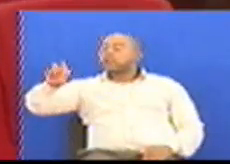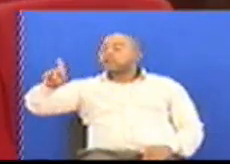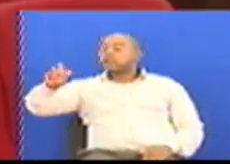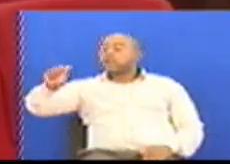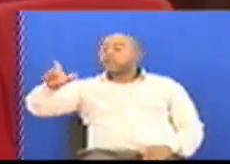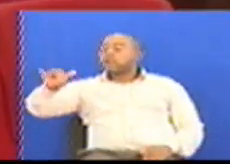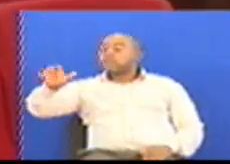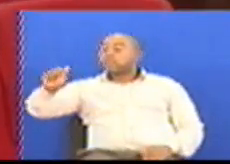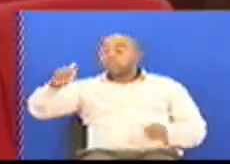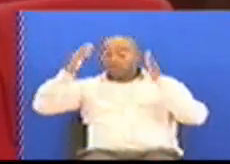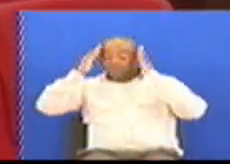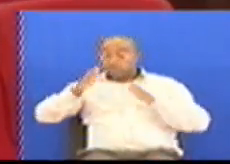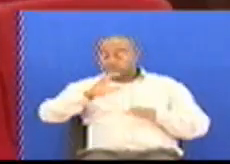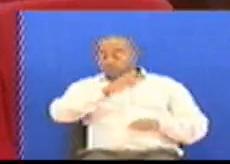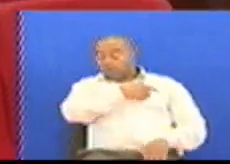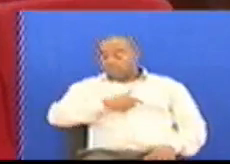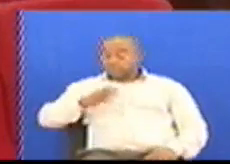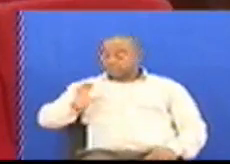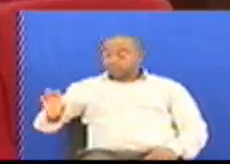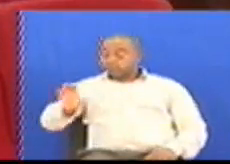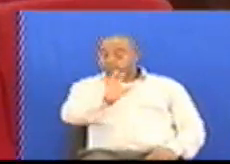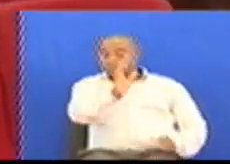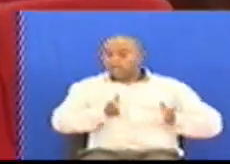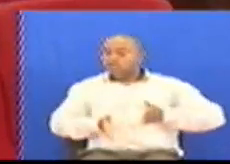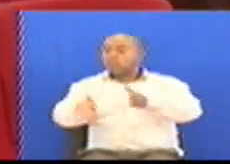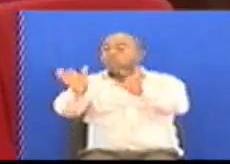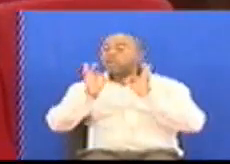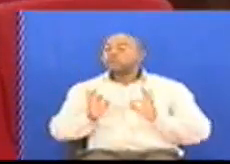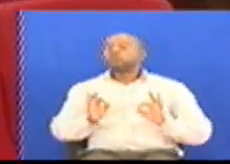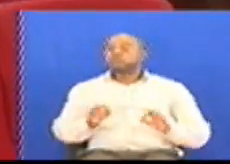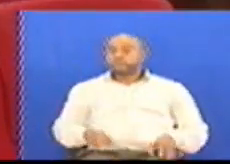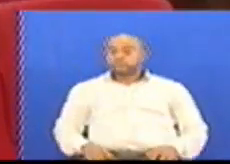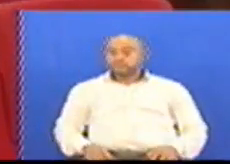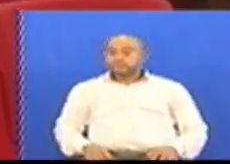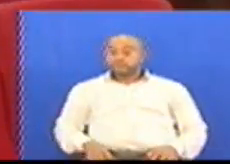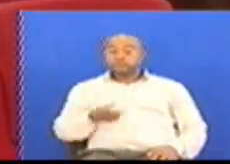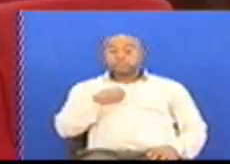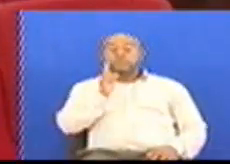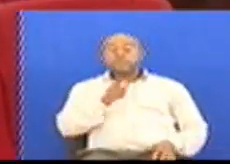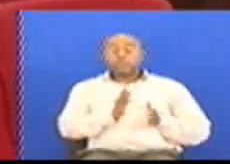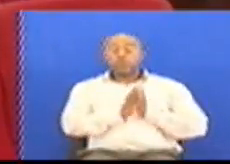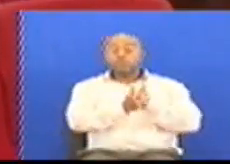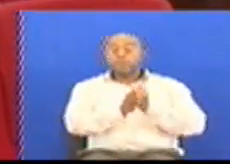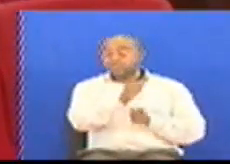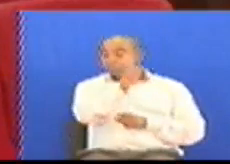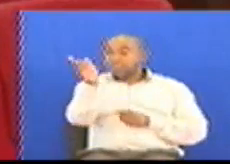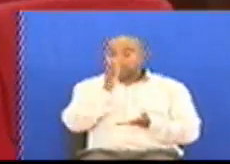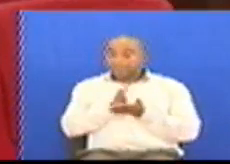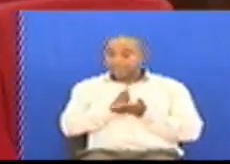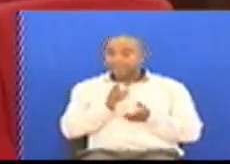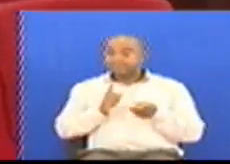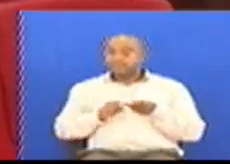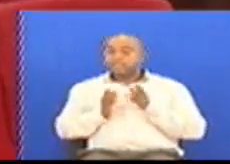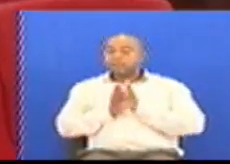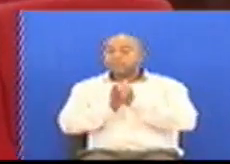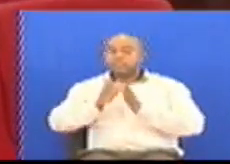vizuri. Mheshimiwa mwenyekiti, si hivyo tu, tunavyoongea ninayo bandari ya Sibwesa imekamilika. Ninayo bandari ya